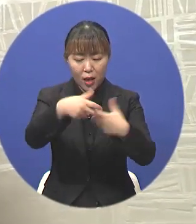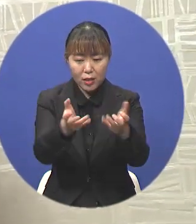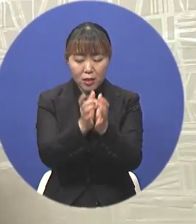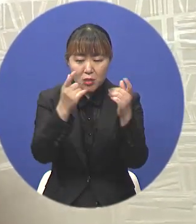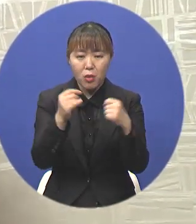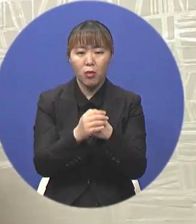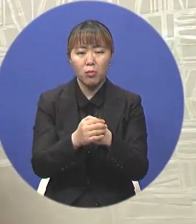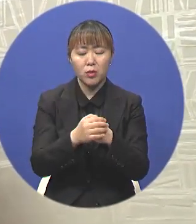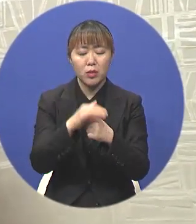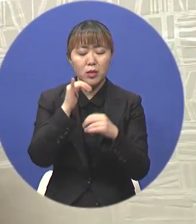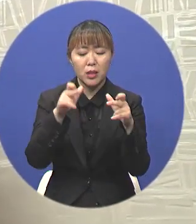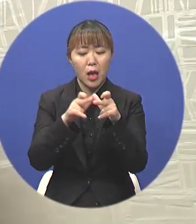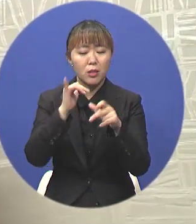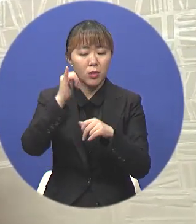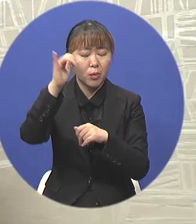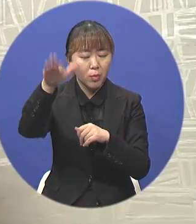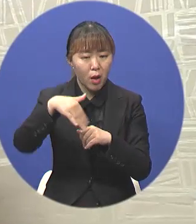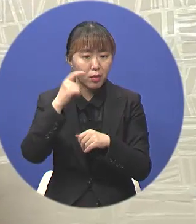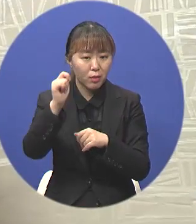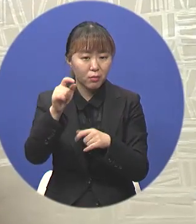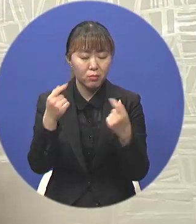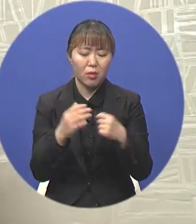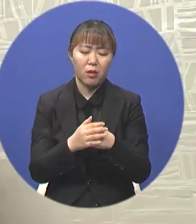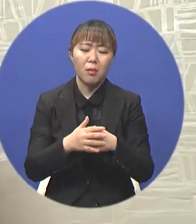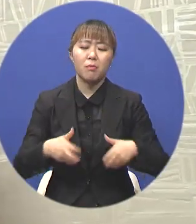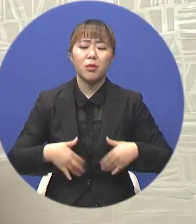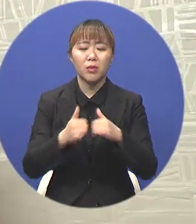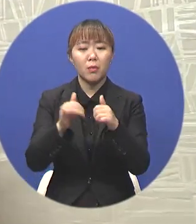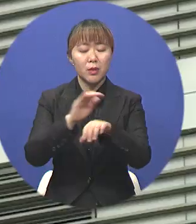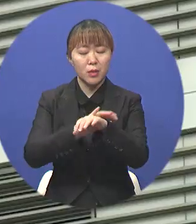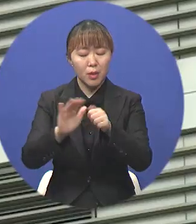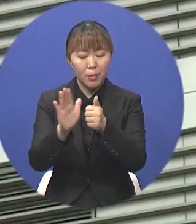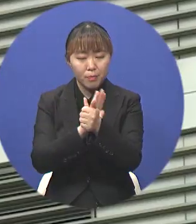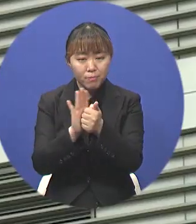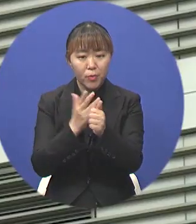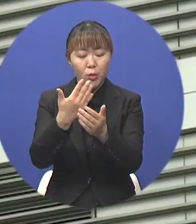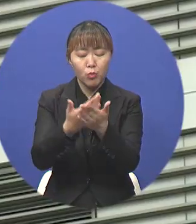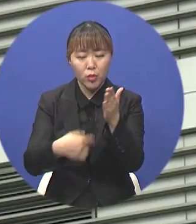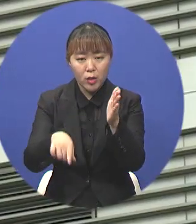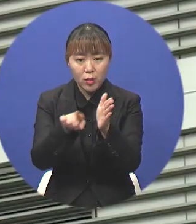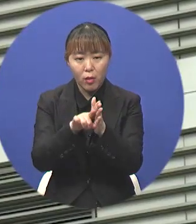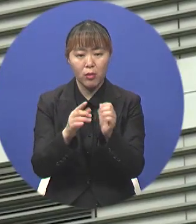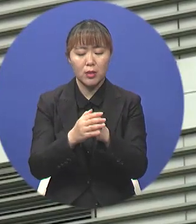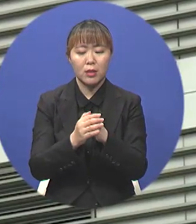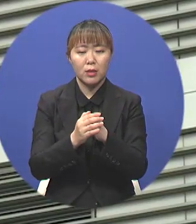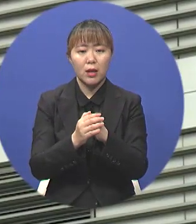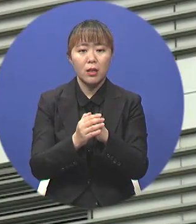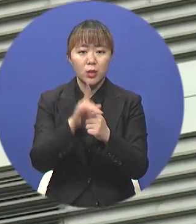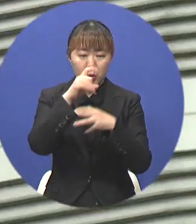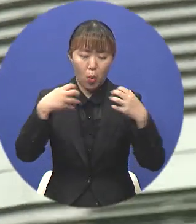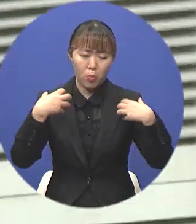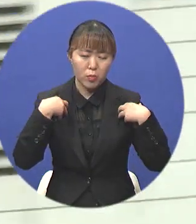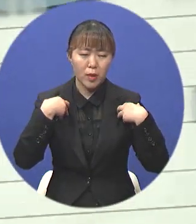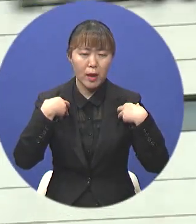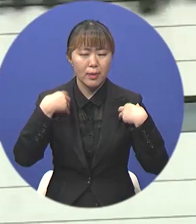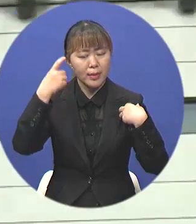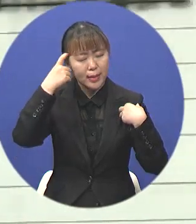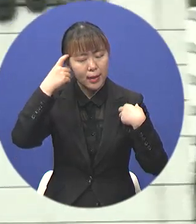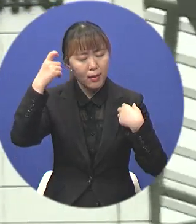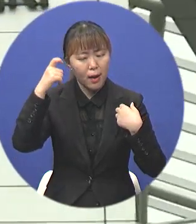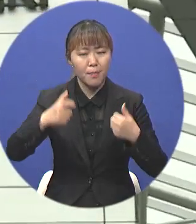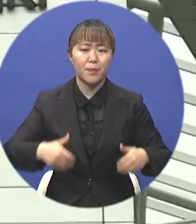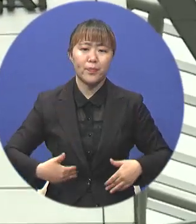사각지대. 필요한 사람에게 필요한 서비스를 제공하기 위해 지자체의 의지가 중요하다는 목소리가 나오고